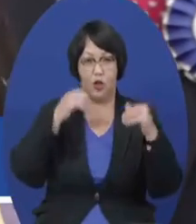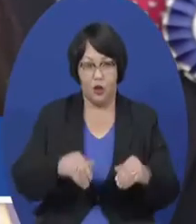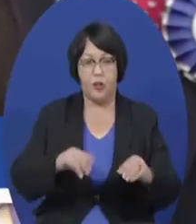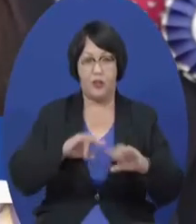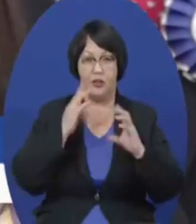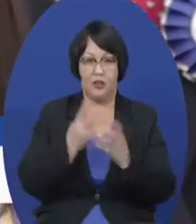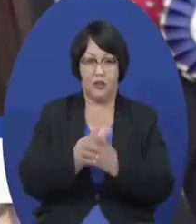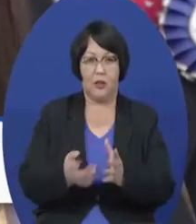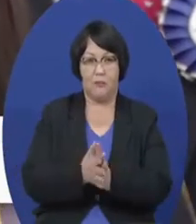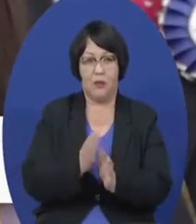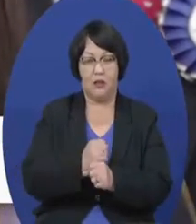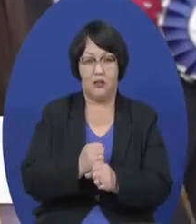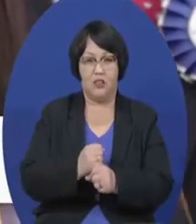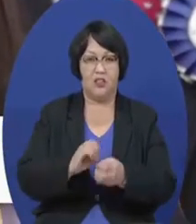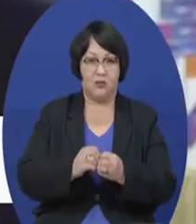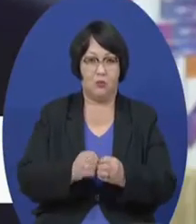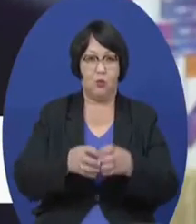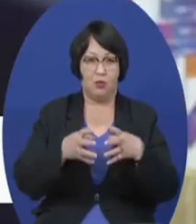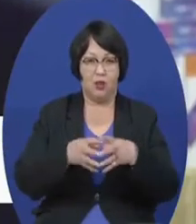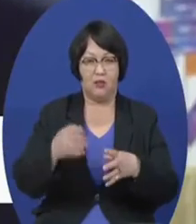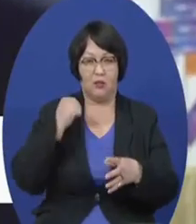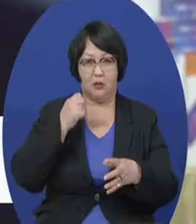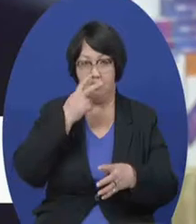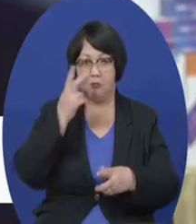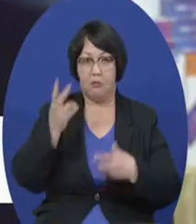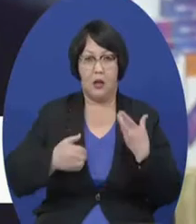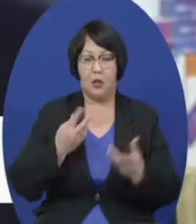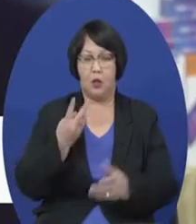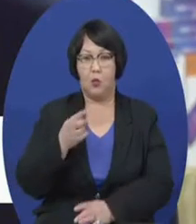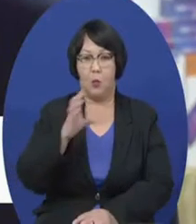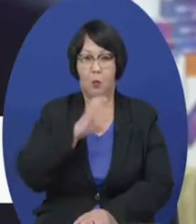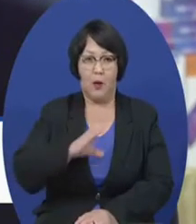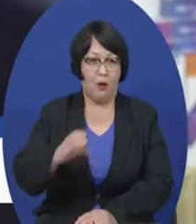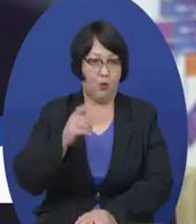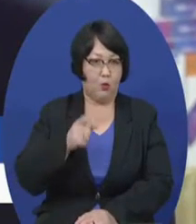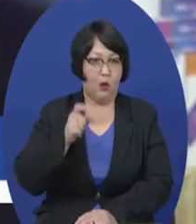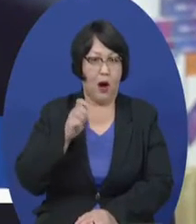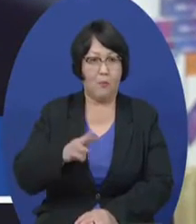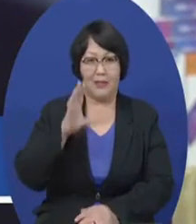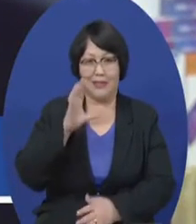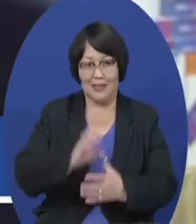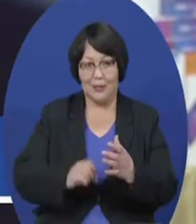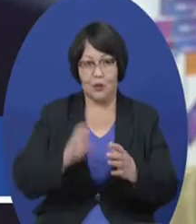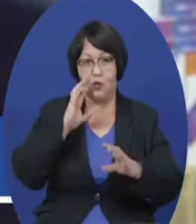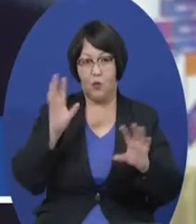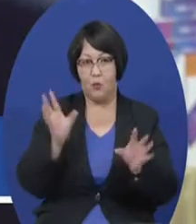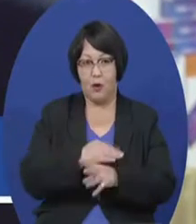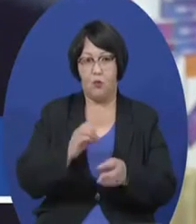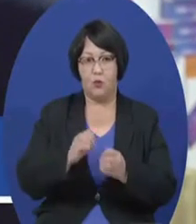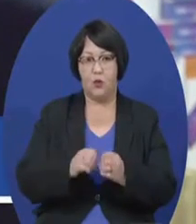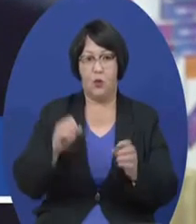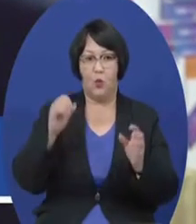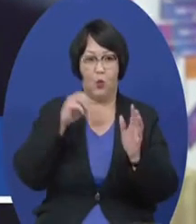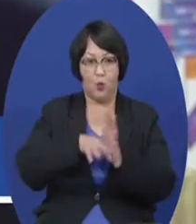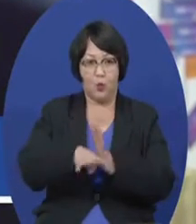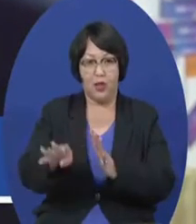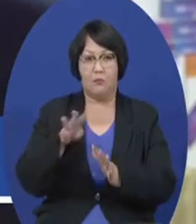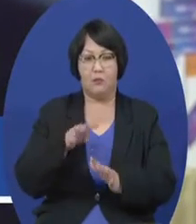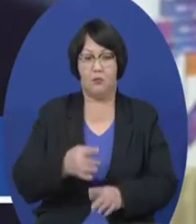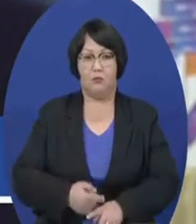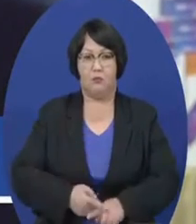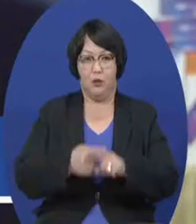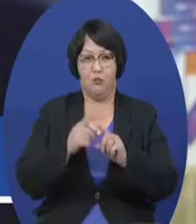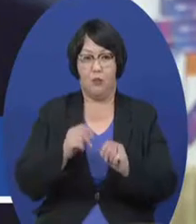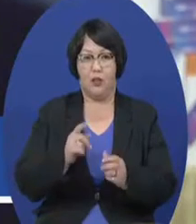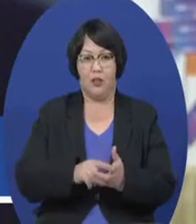ажлыг хийж чадсандаа бид баяртай байна. Нэгдсэн үндэсний байгууллагын хүн амын сангаас зохион байгуулаад бас хүртээмжийг бий болгох